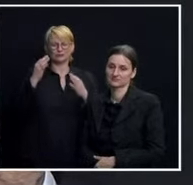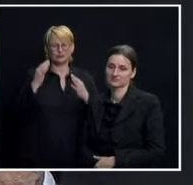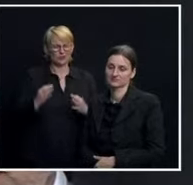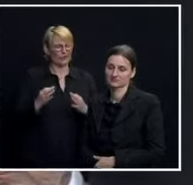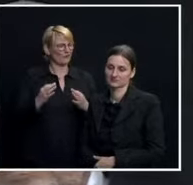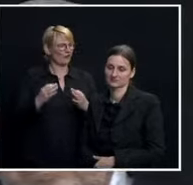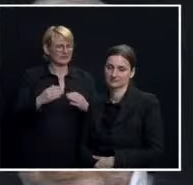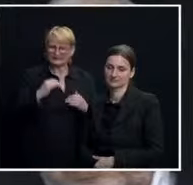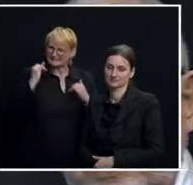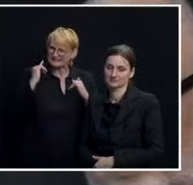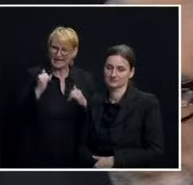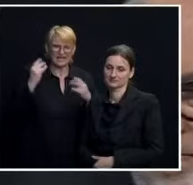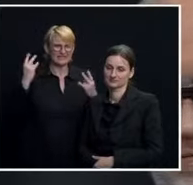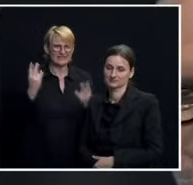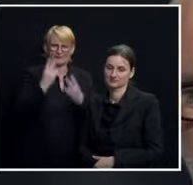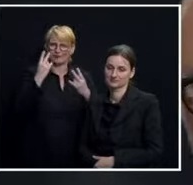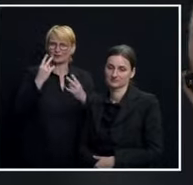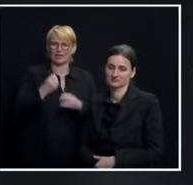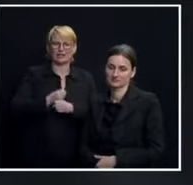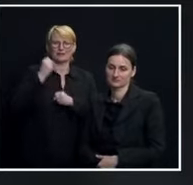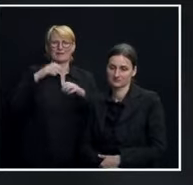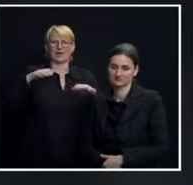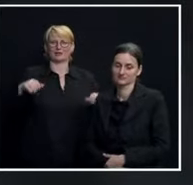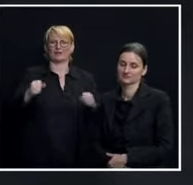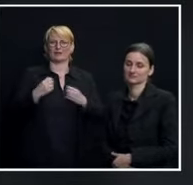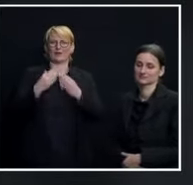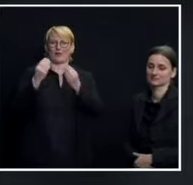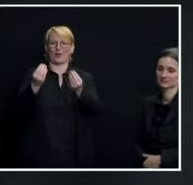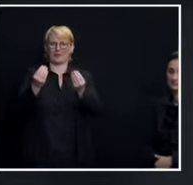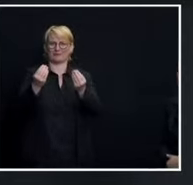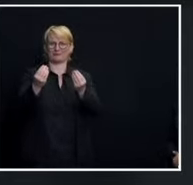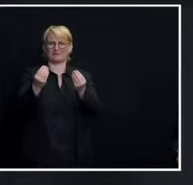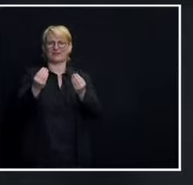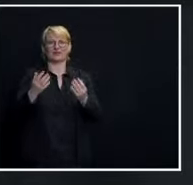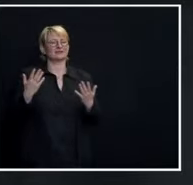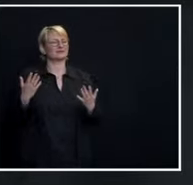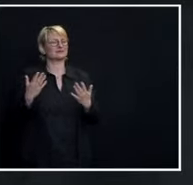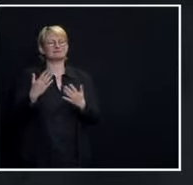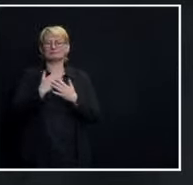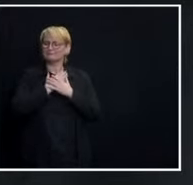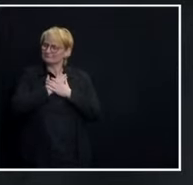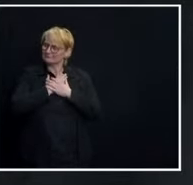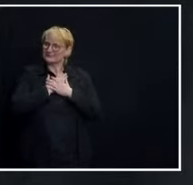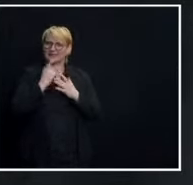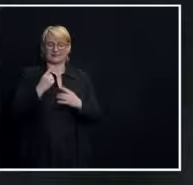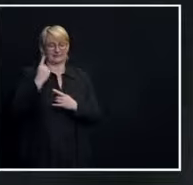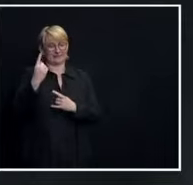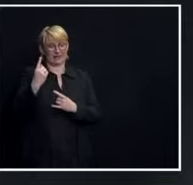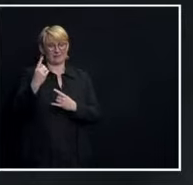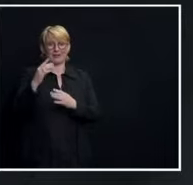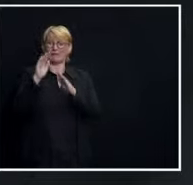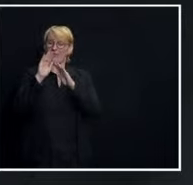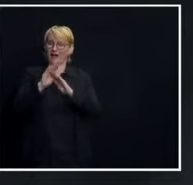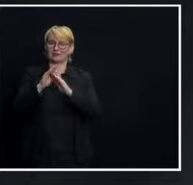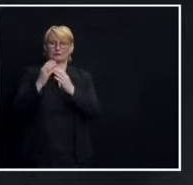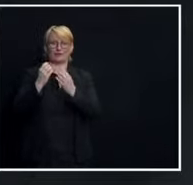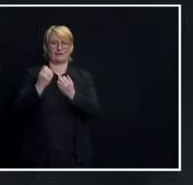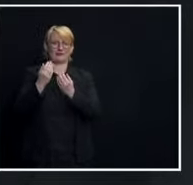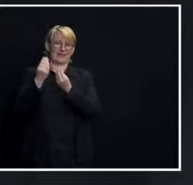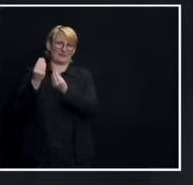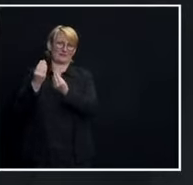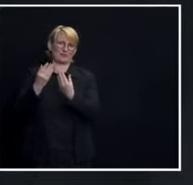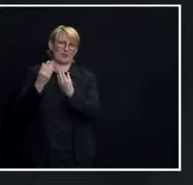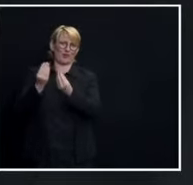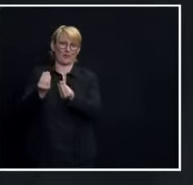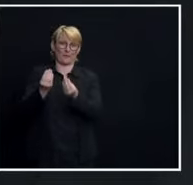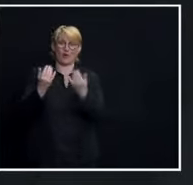für die Rückkehr der Namen zu übernehmen. Das liegt ihr so am Herzen, dass sie heute selbst eine Patenschaft übernommen hat. Sie